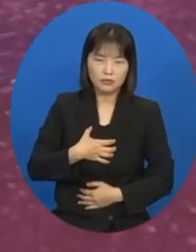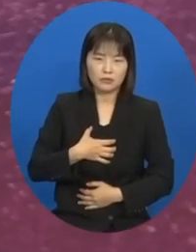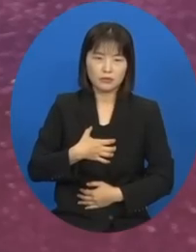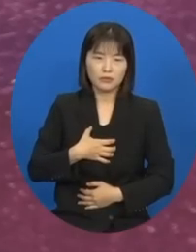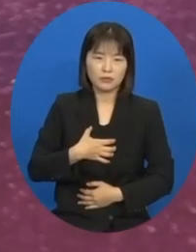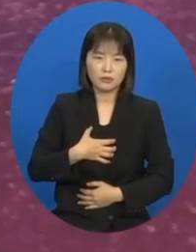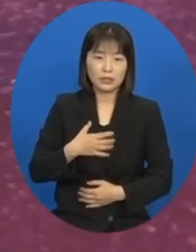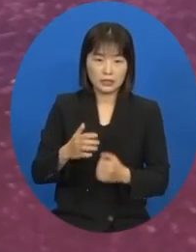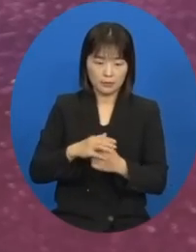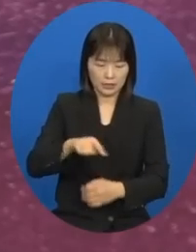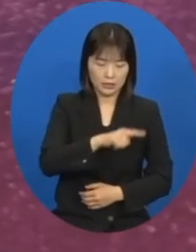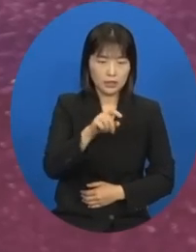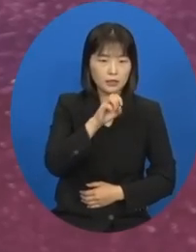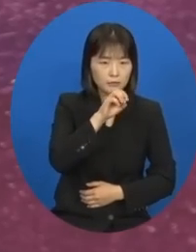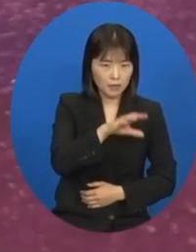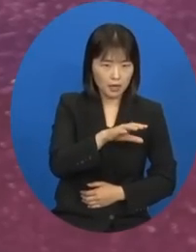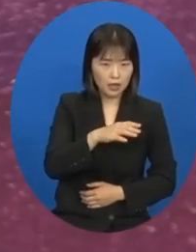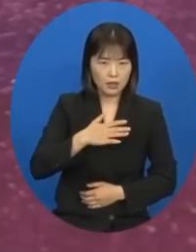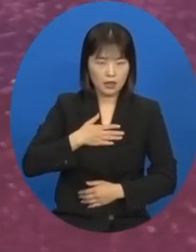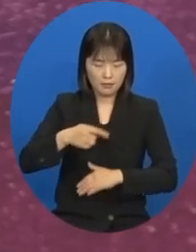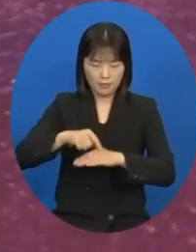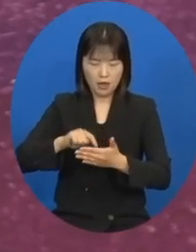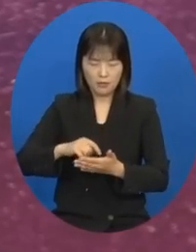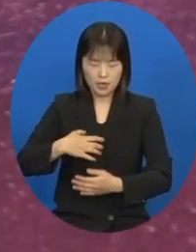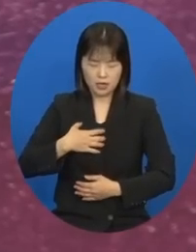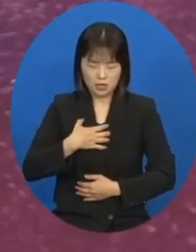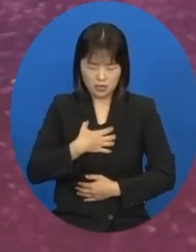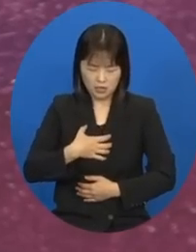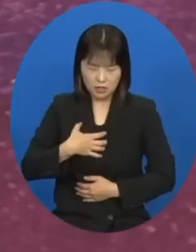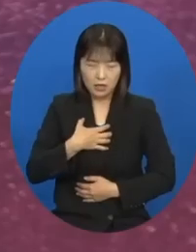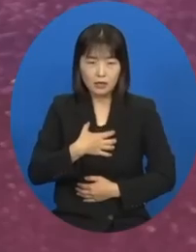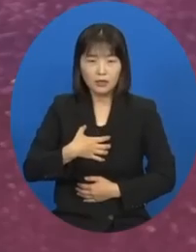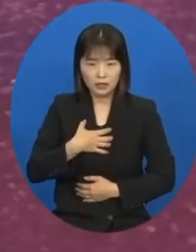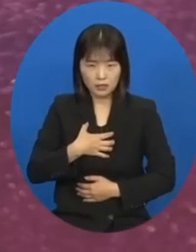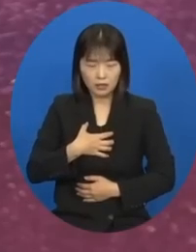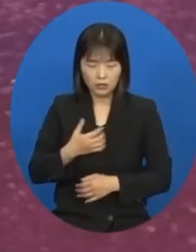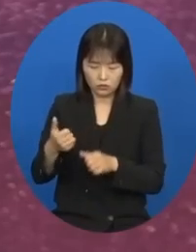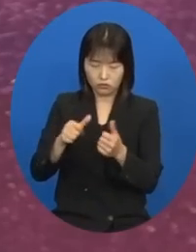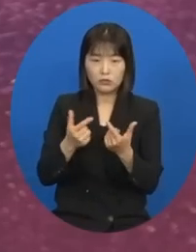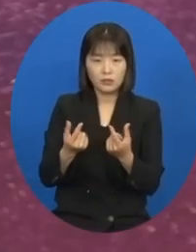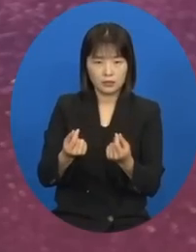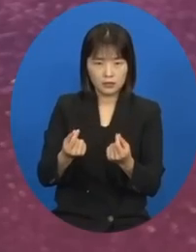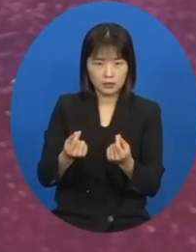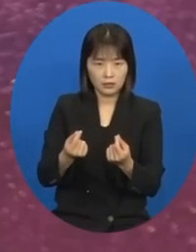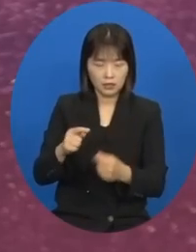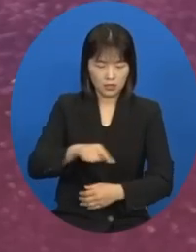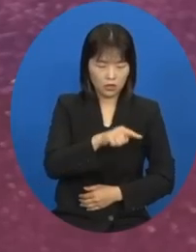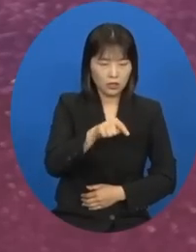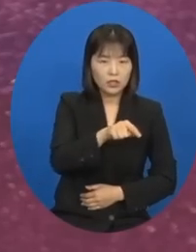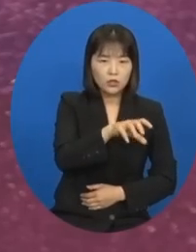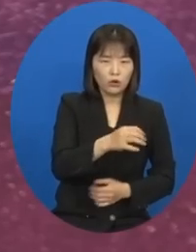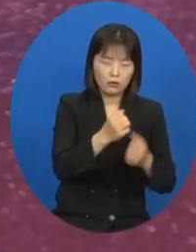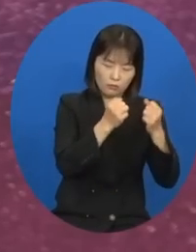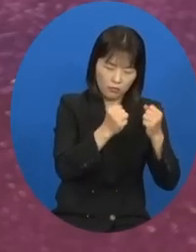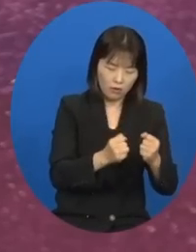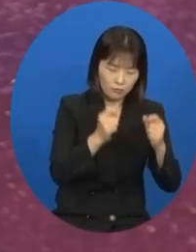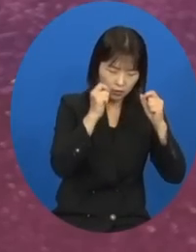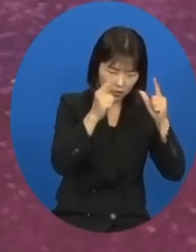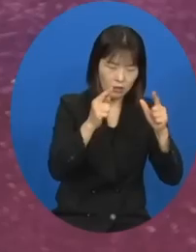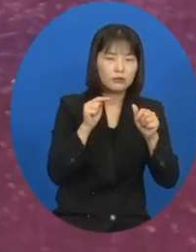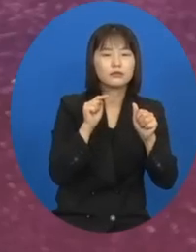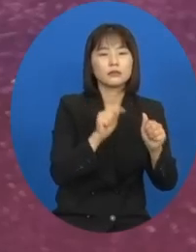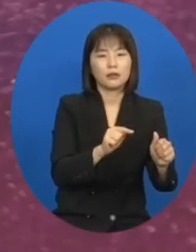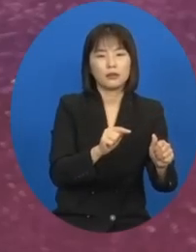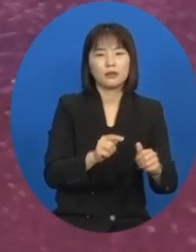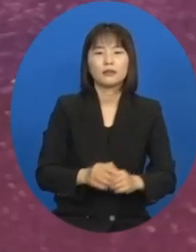그래서 그들에게 말씀하셨다 내 마음이 근심에 쌓여 죽을 지경이다 너희는 여기에 머물러서 깨어